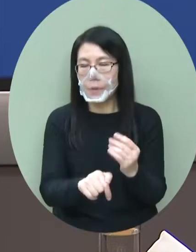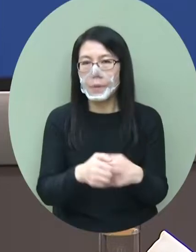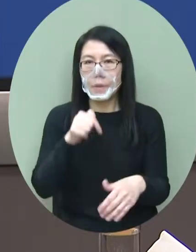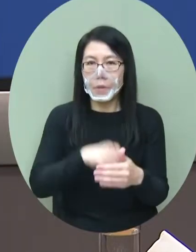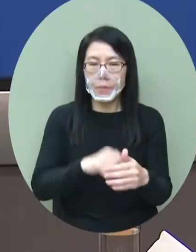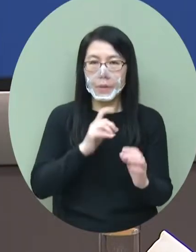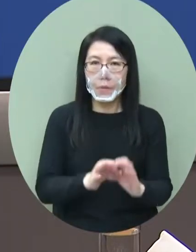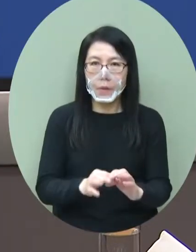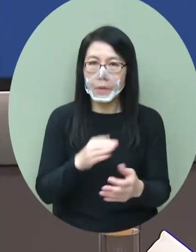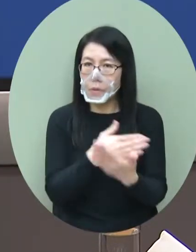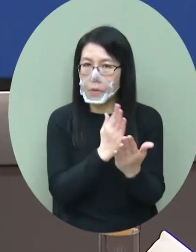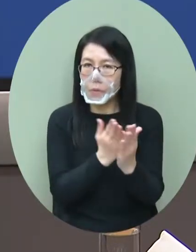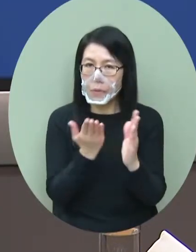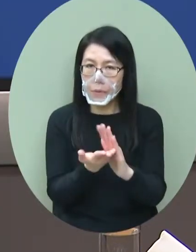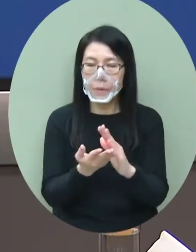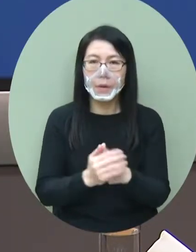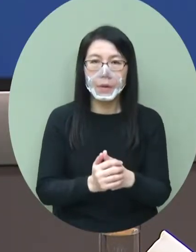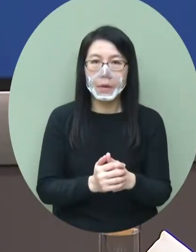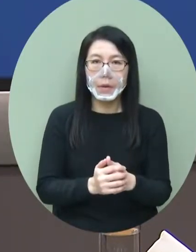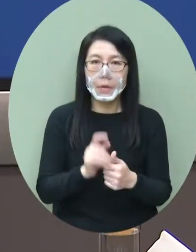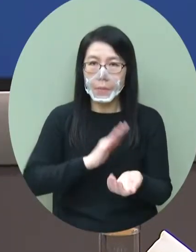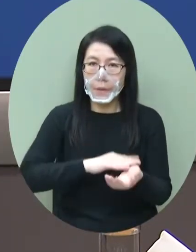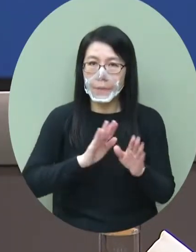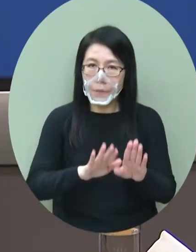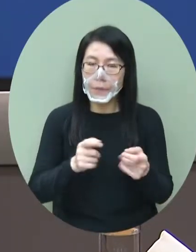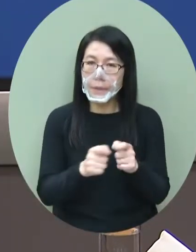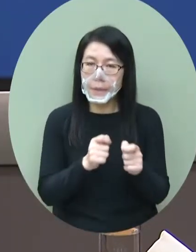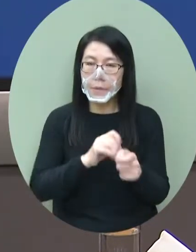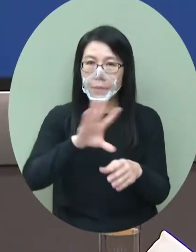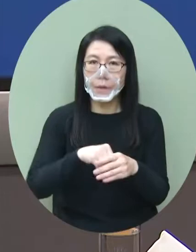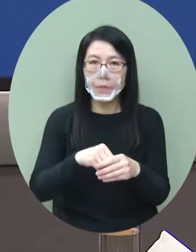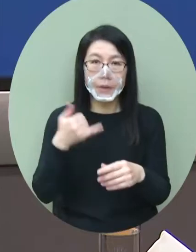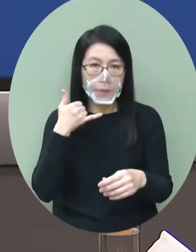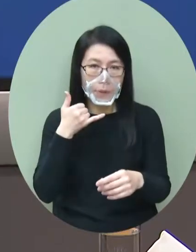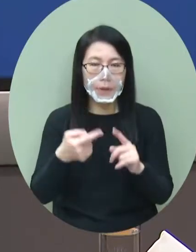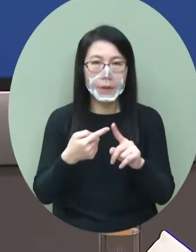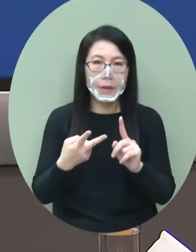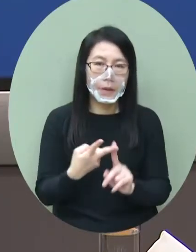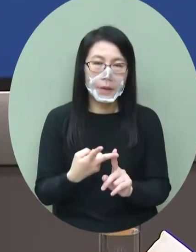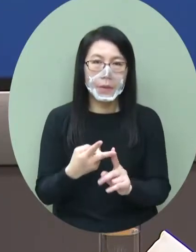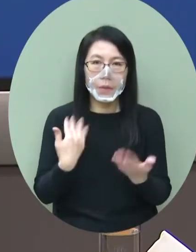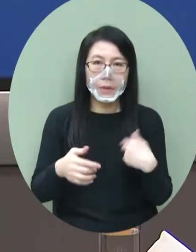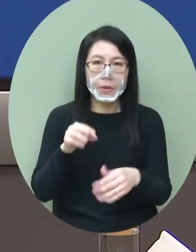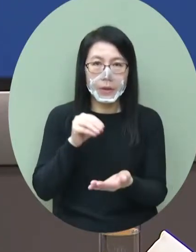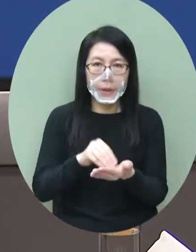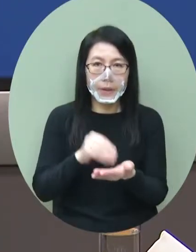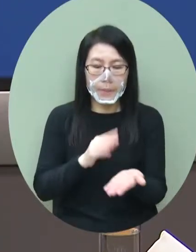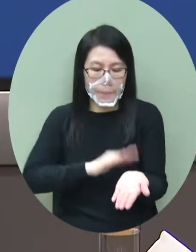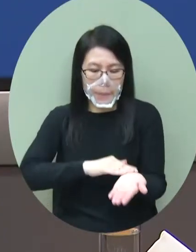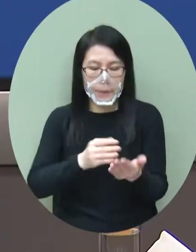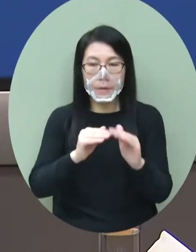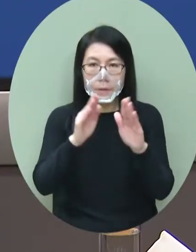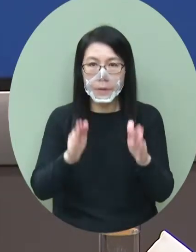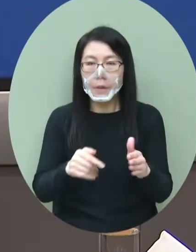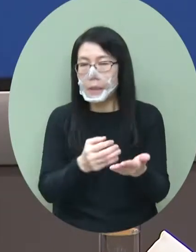包，里面有些物品，除了抗疫的信息、热线电话，如果要